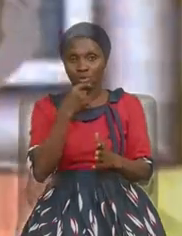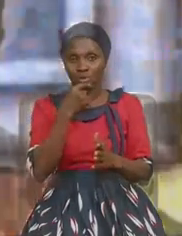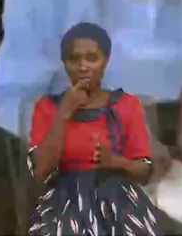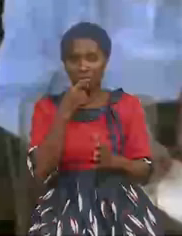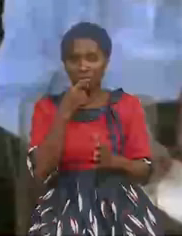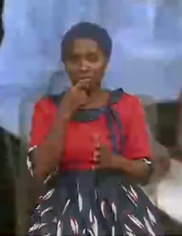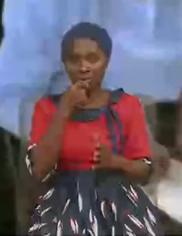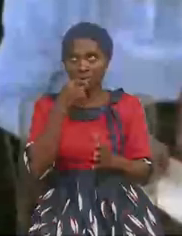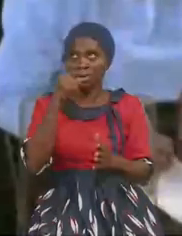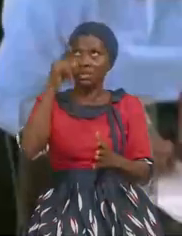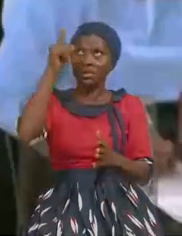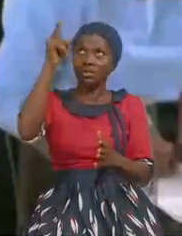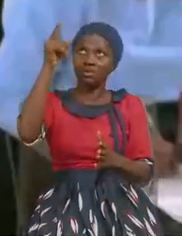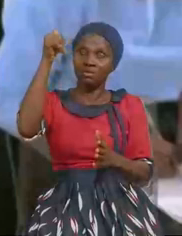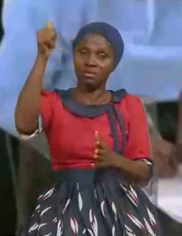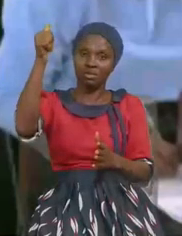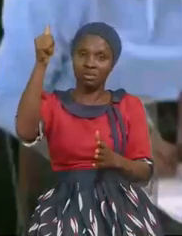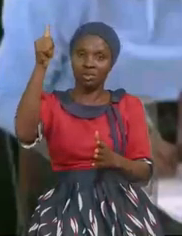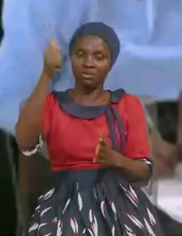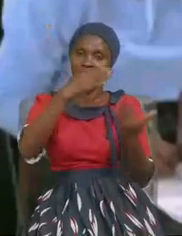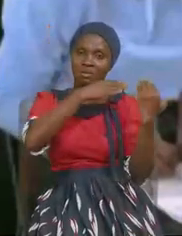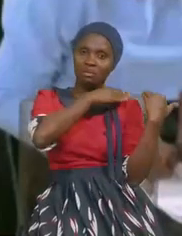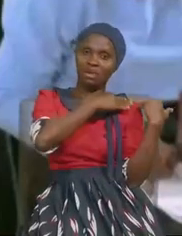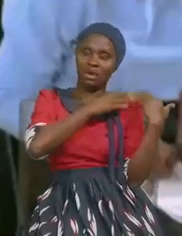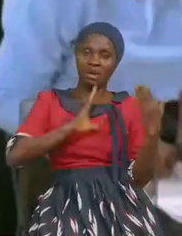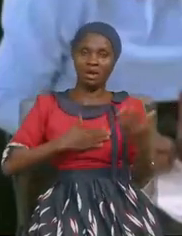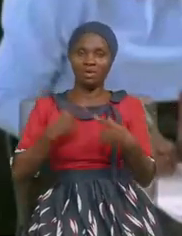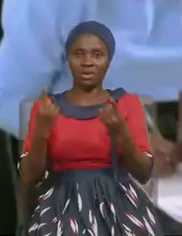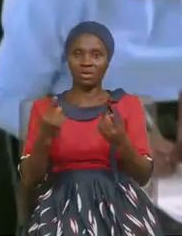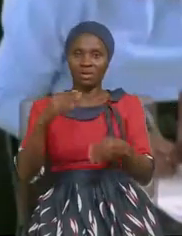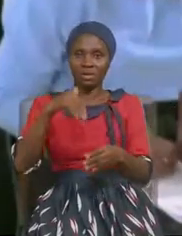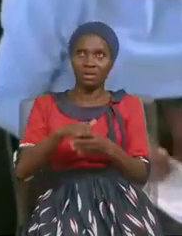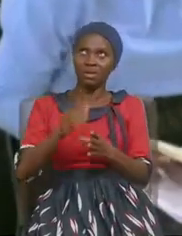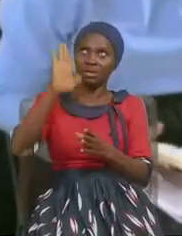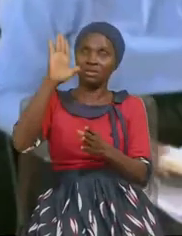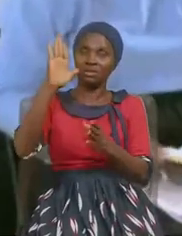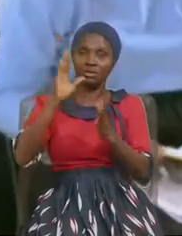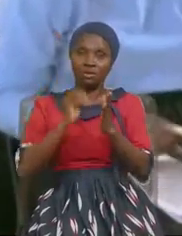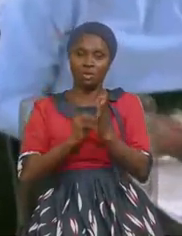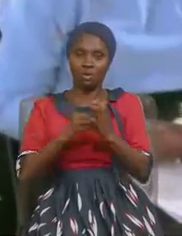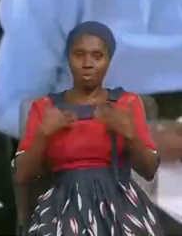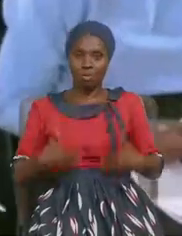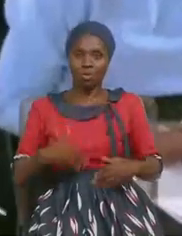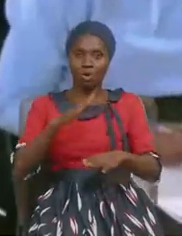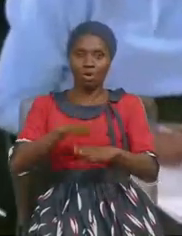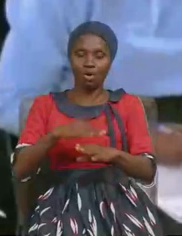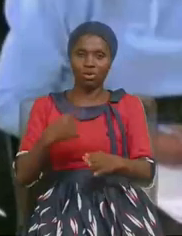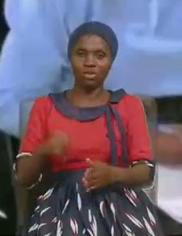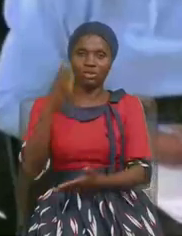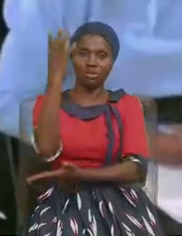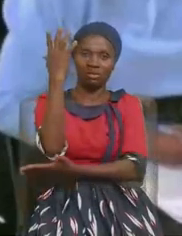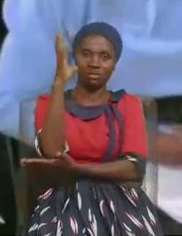Lui qui a porté lui-même nos péchés en son corps sur le bois. Arrêtez là pour le moment.